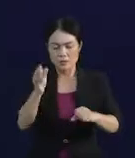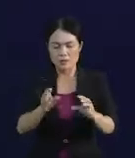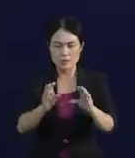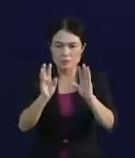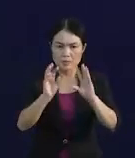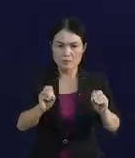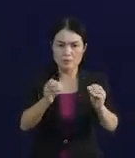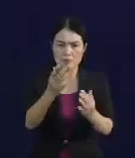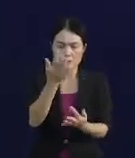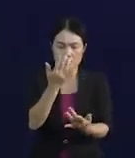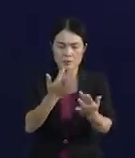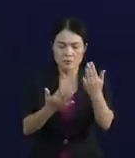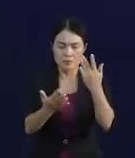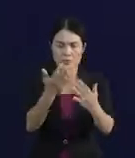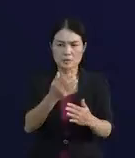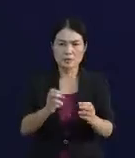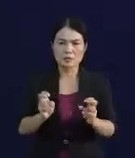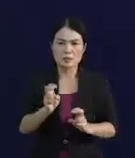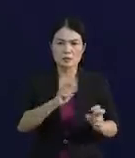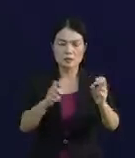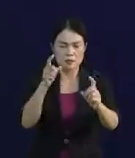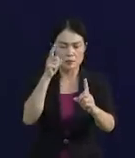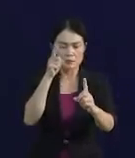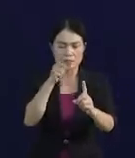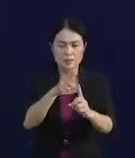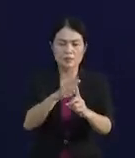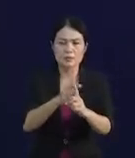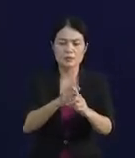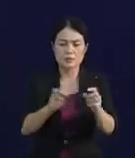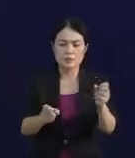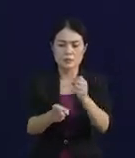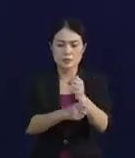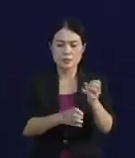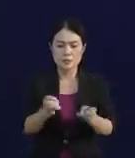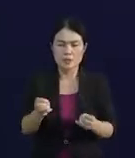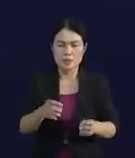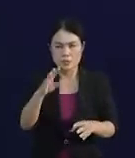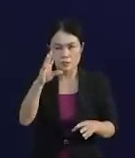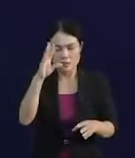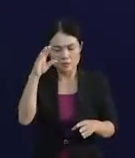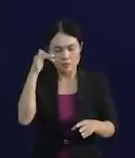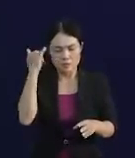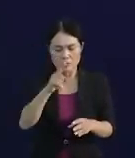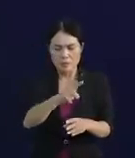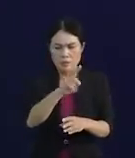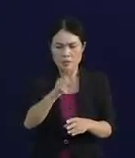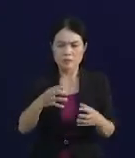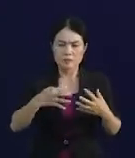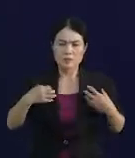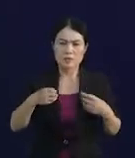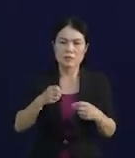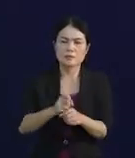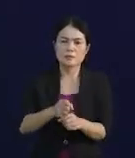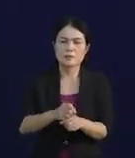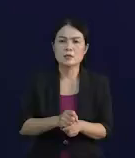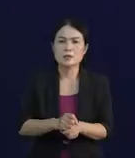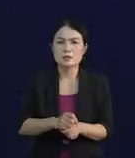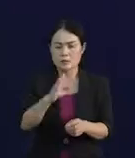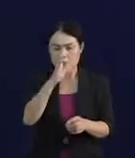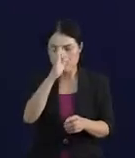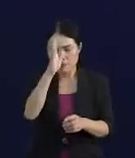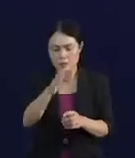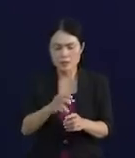เป็นรถเพลิงกรอนตายลางหมดดอสายเพลียมบาร์ร้องมันเนี้ยบานซัวเตียงกำพังแต่การหลกตาระบาด